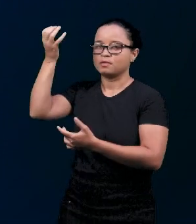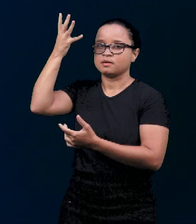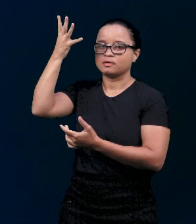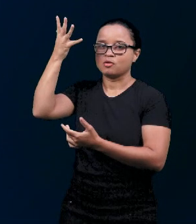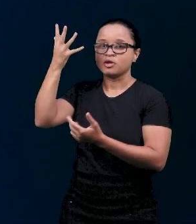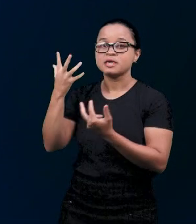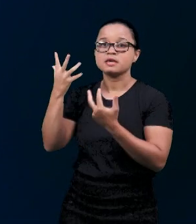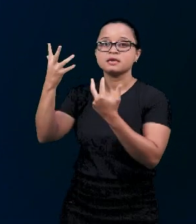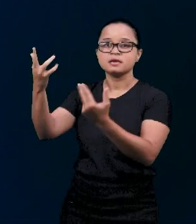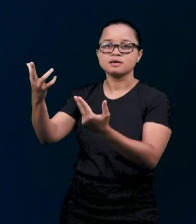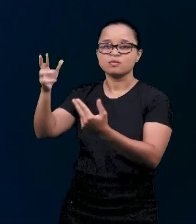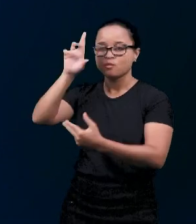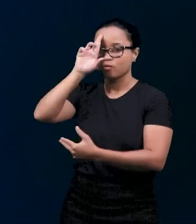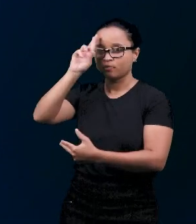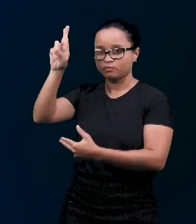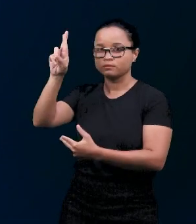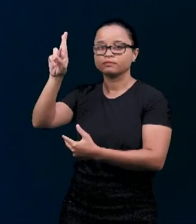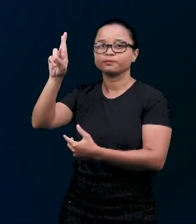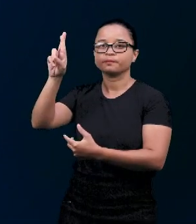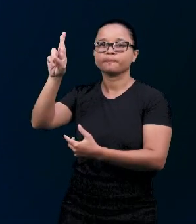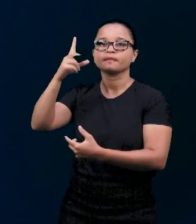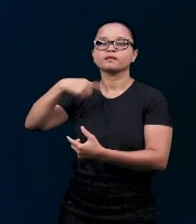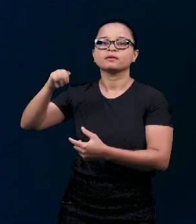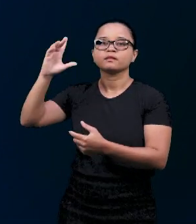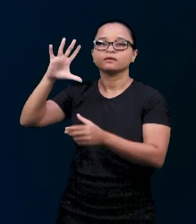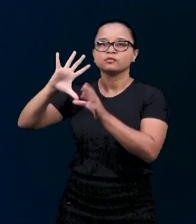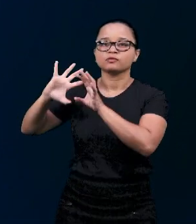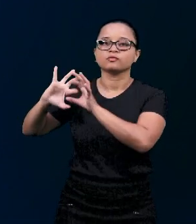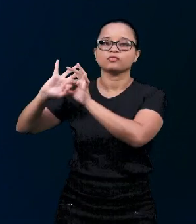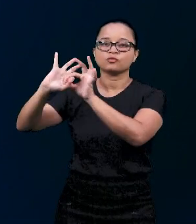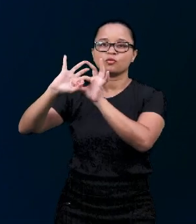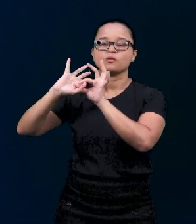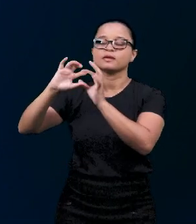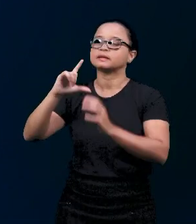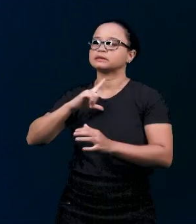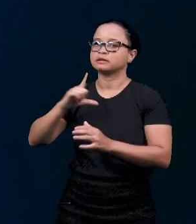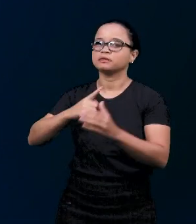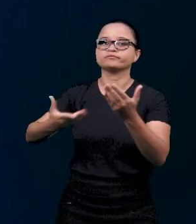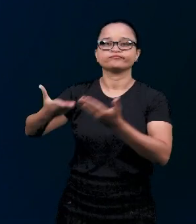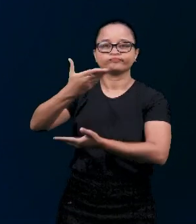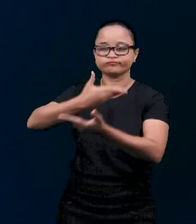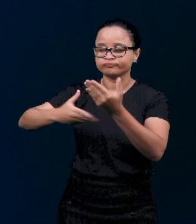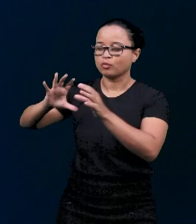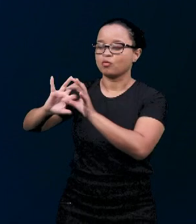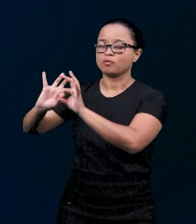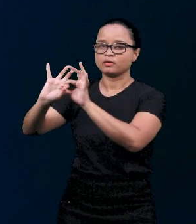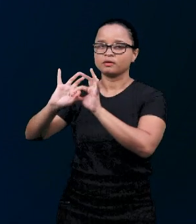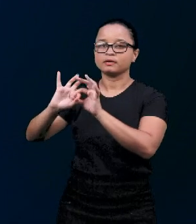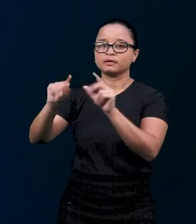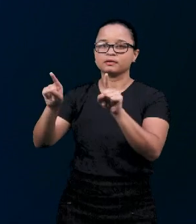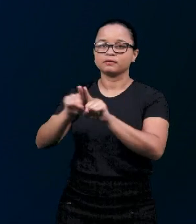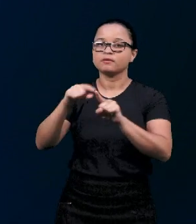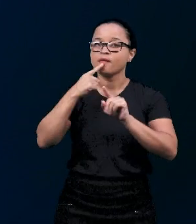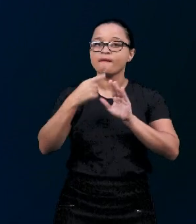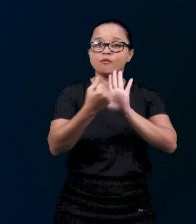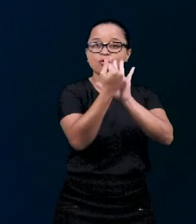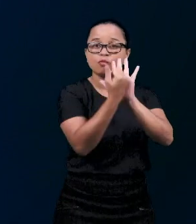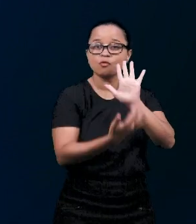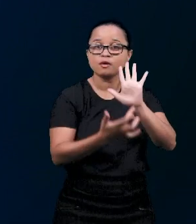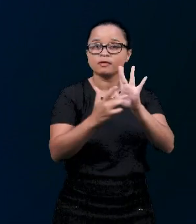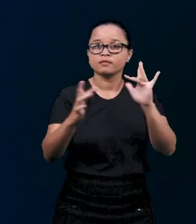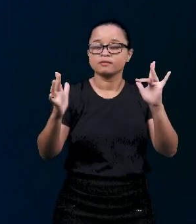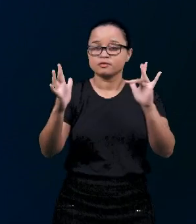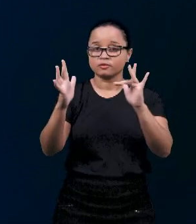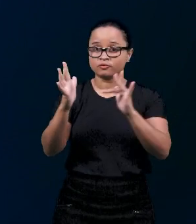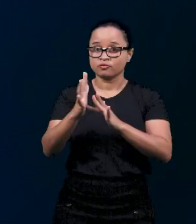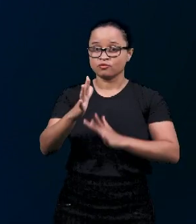la communion les uns avec les autres. Et le sang de Jésus-Christ, son Fils, nous purifie de tous les